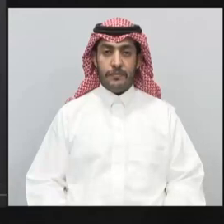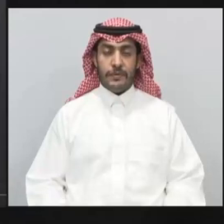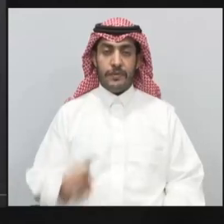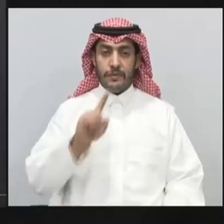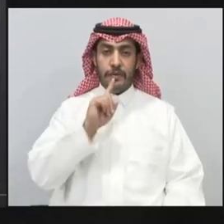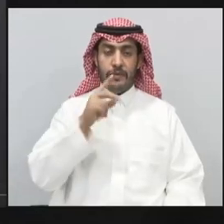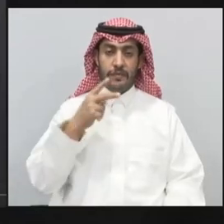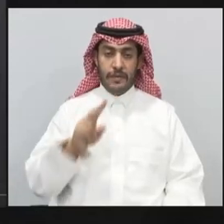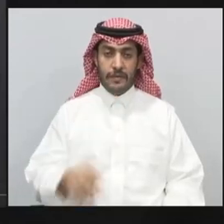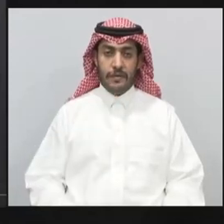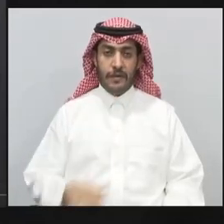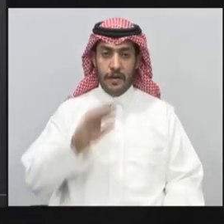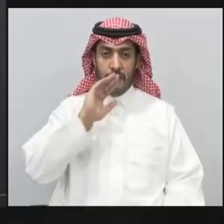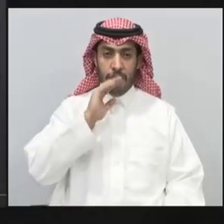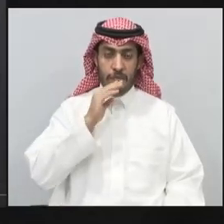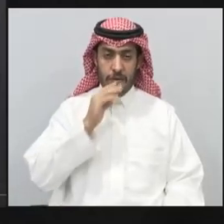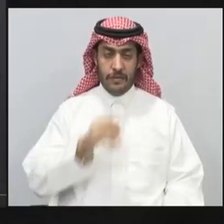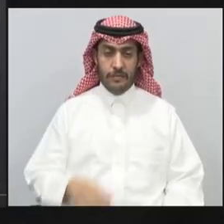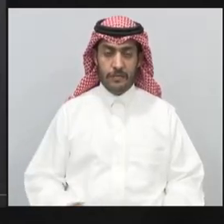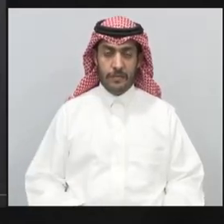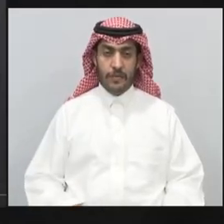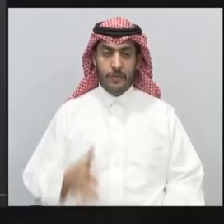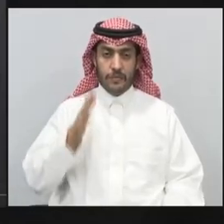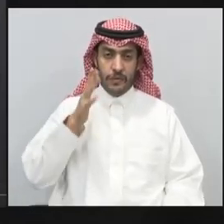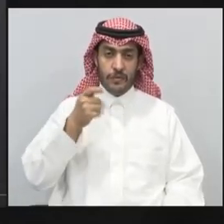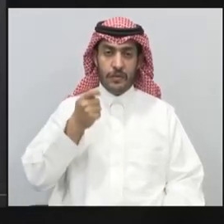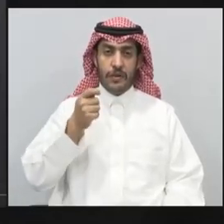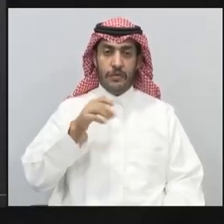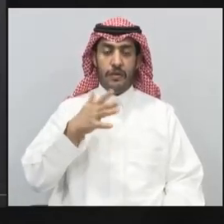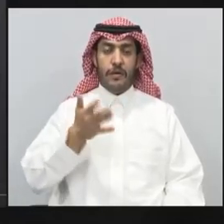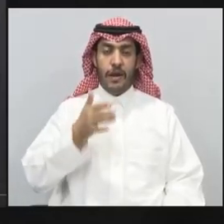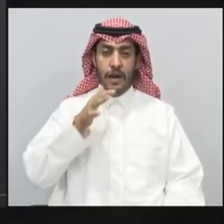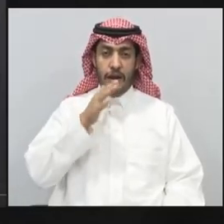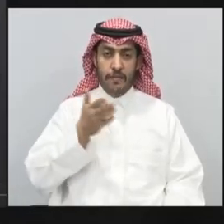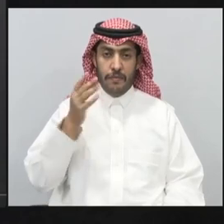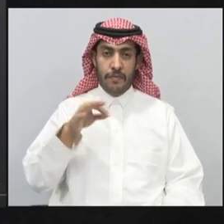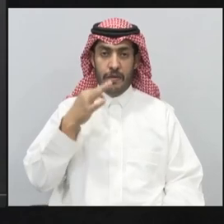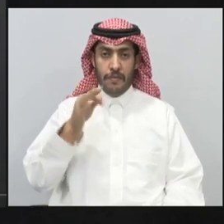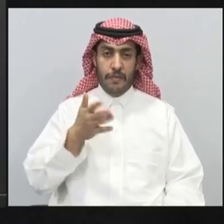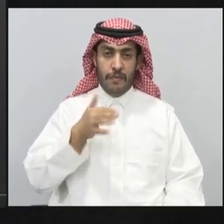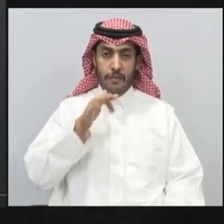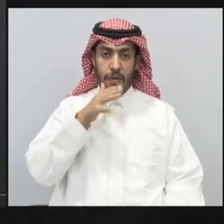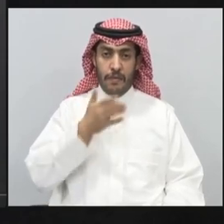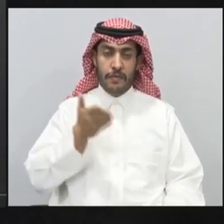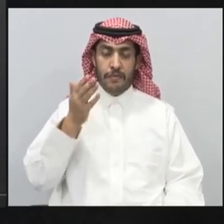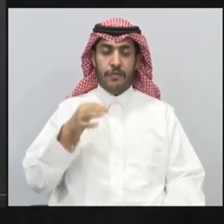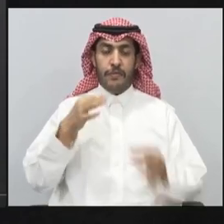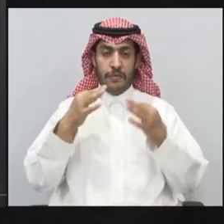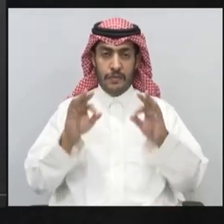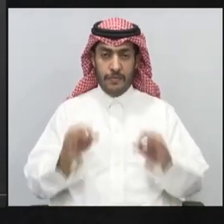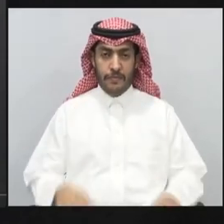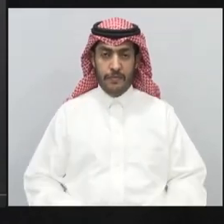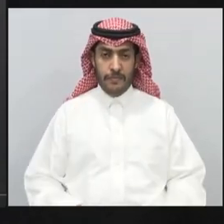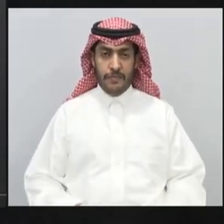بسم الله الرحمن الرحيم الحمد لله رب العالمين والصلاه والسلام على اشرف الانبياء والمرسلين نبينا محمد وعلى اله